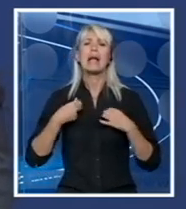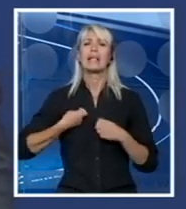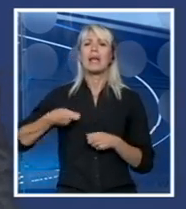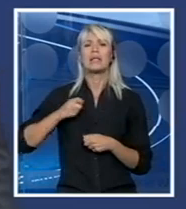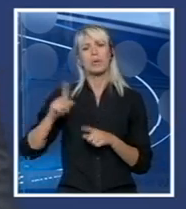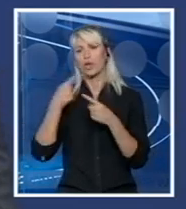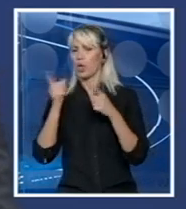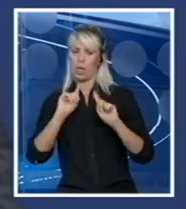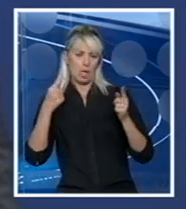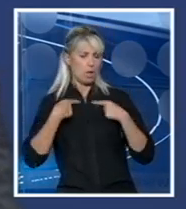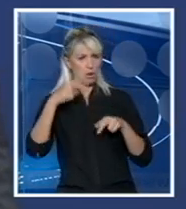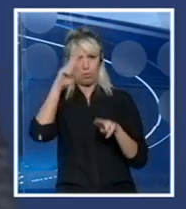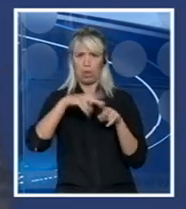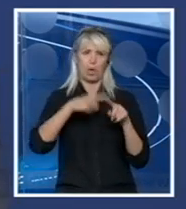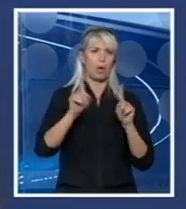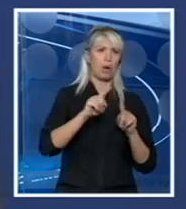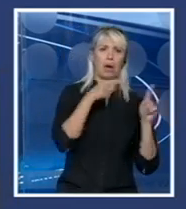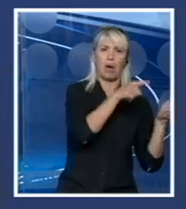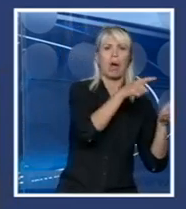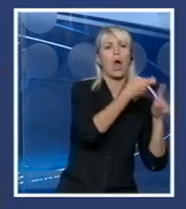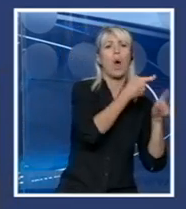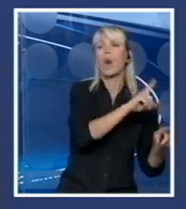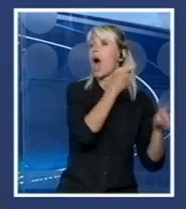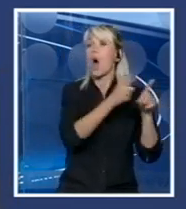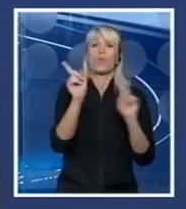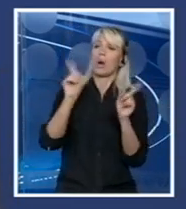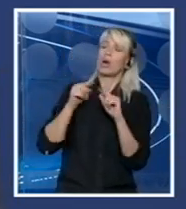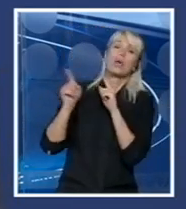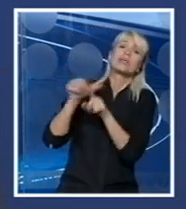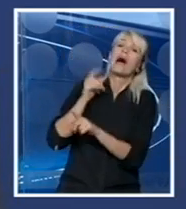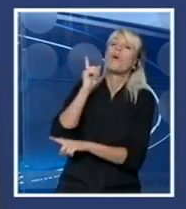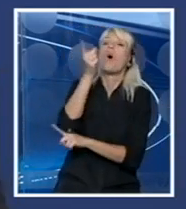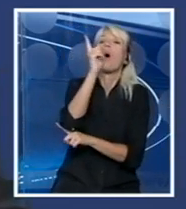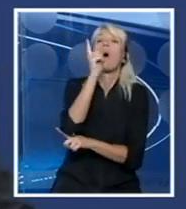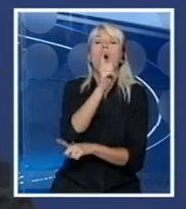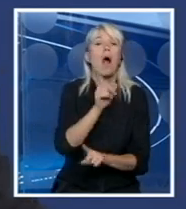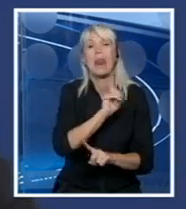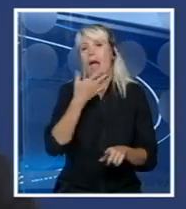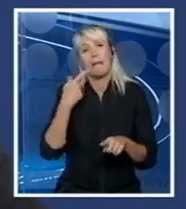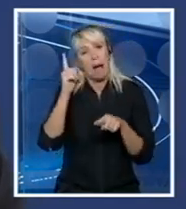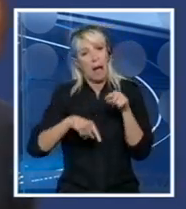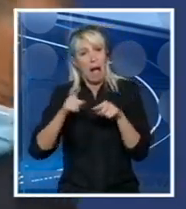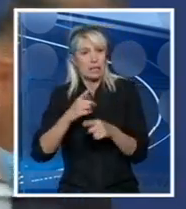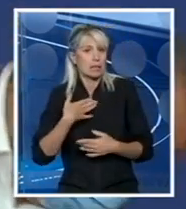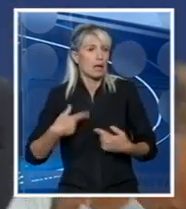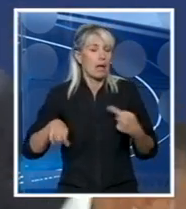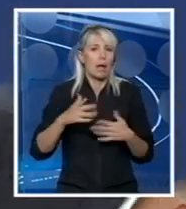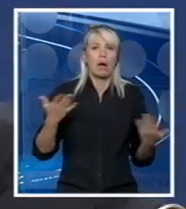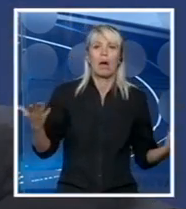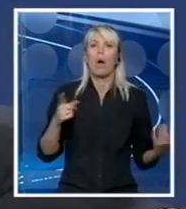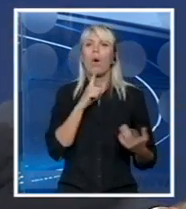pravna lica, dok komunalna inspekcija kaže da oni mogu samo da upozoravaju građane, ali da ne mogu da ih kažnjavaju.